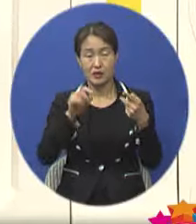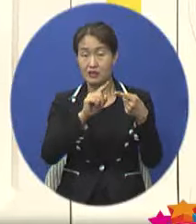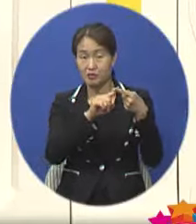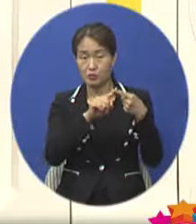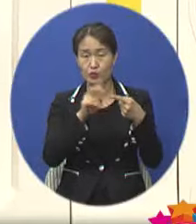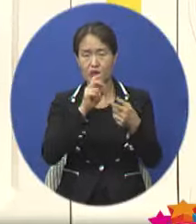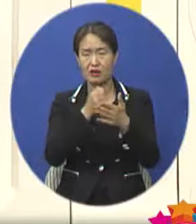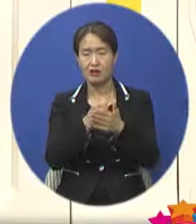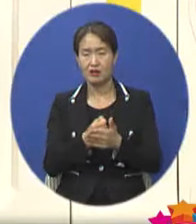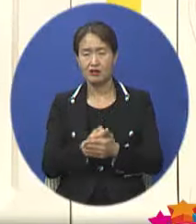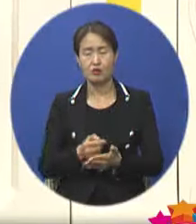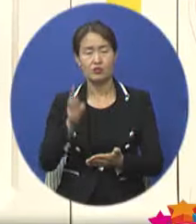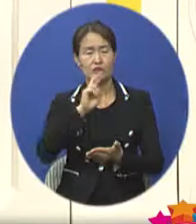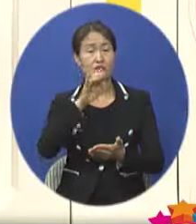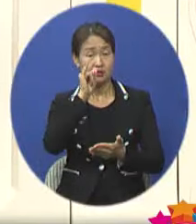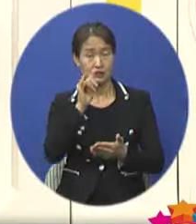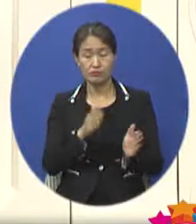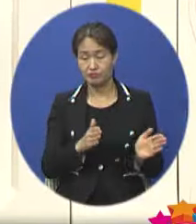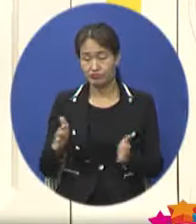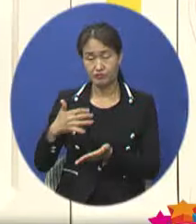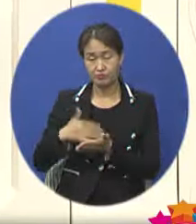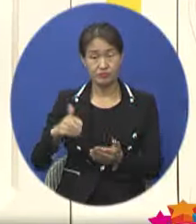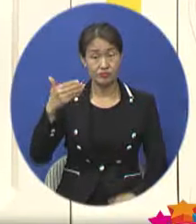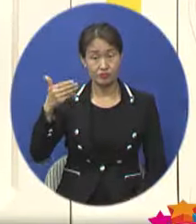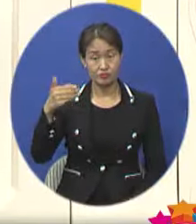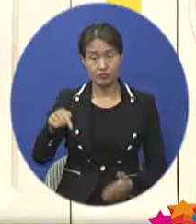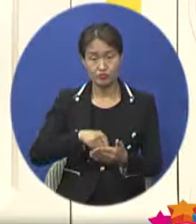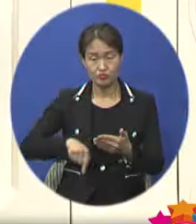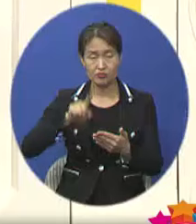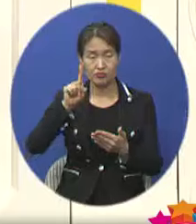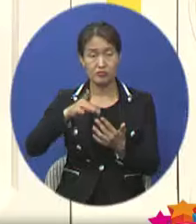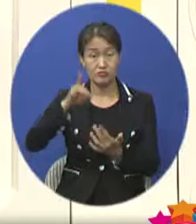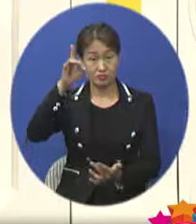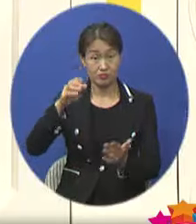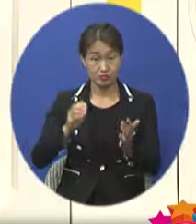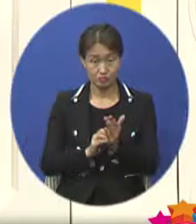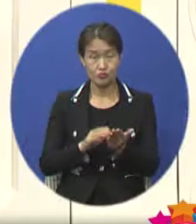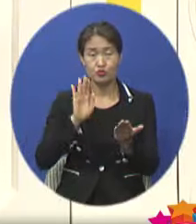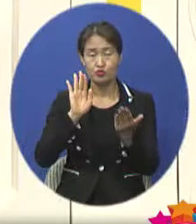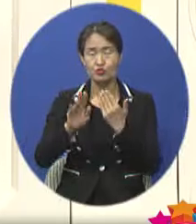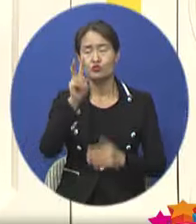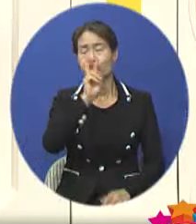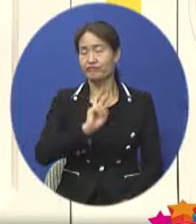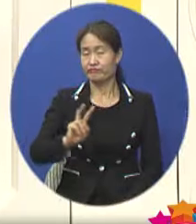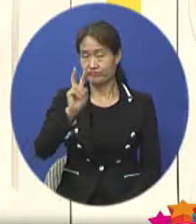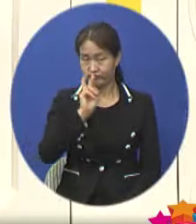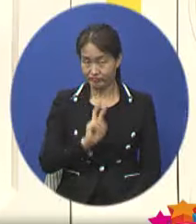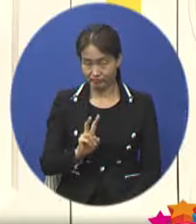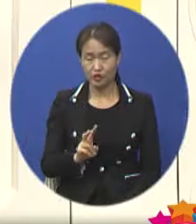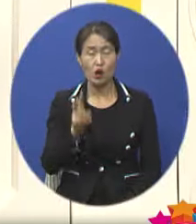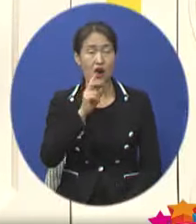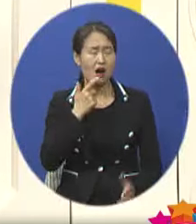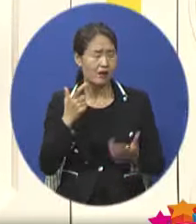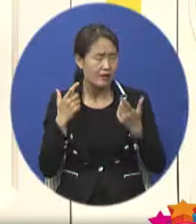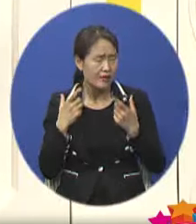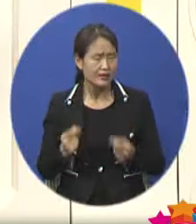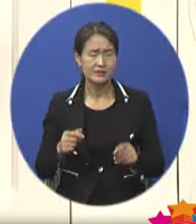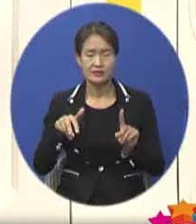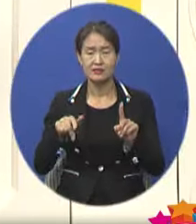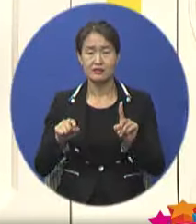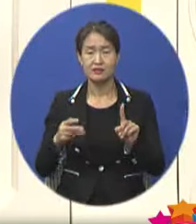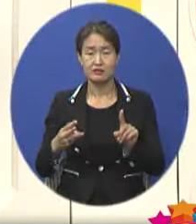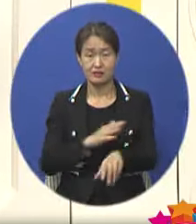부르기는요. 저희가 준비해놓은 9곡 중에서 네. 한 곡만 선택을 하시고 노래를 불러주시는 겁니다. 반주기에 맞춰서 노래를